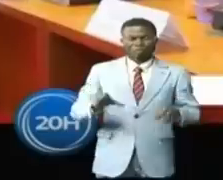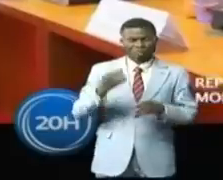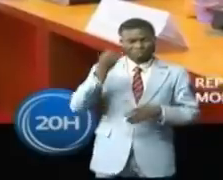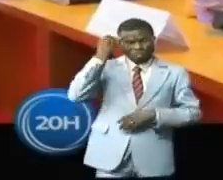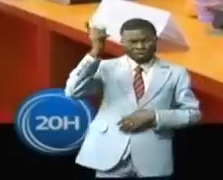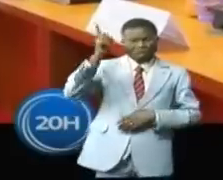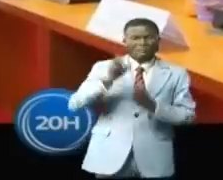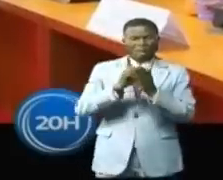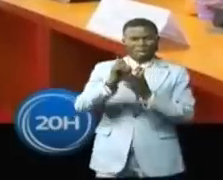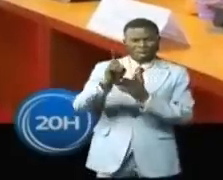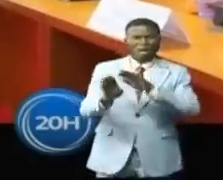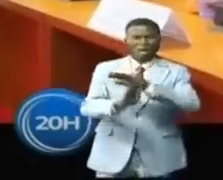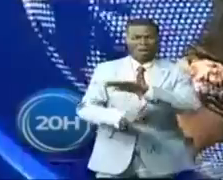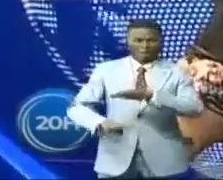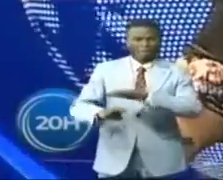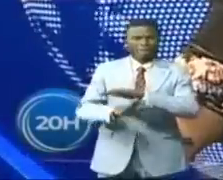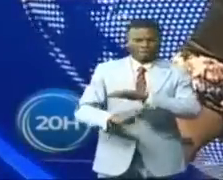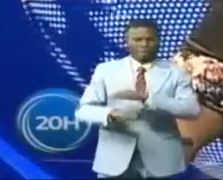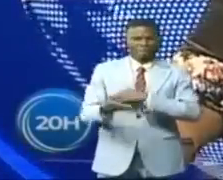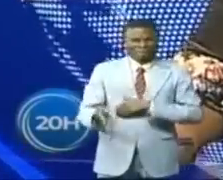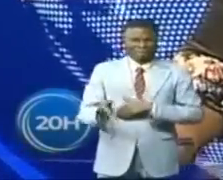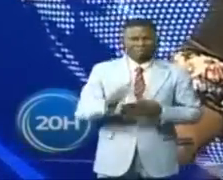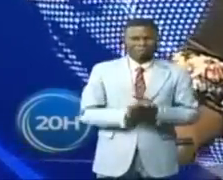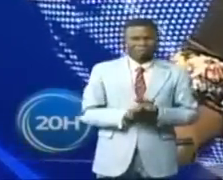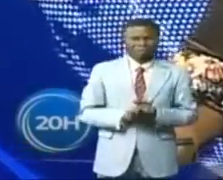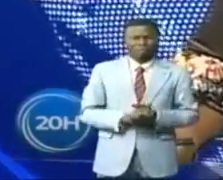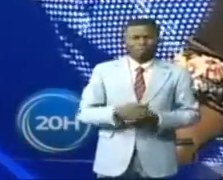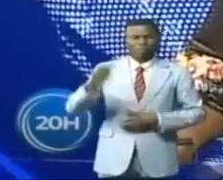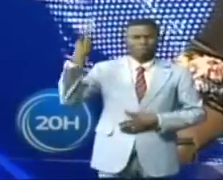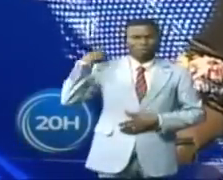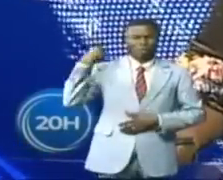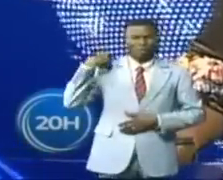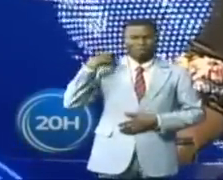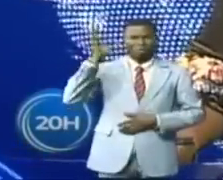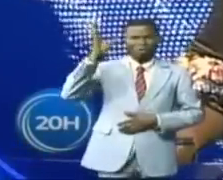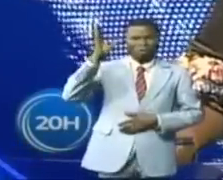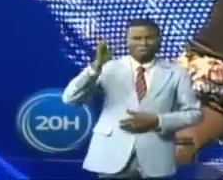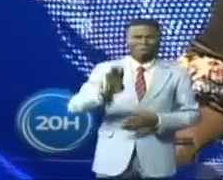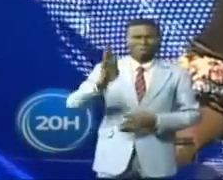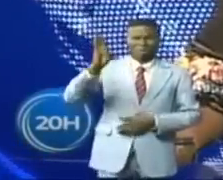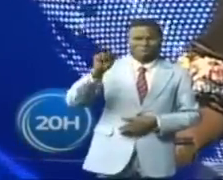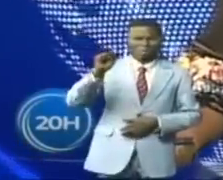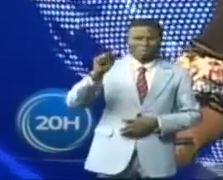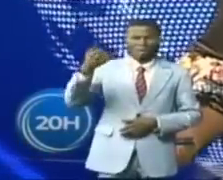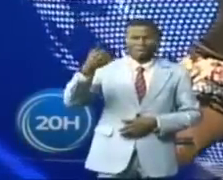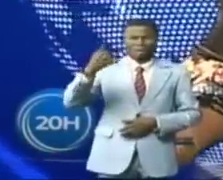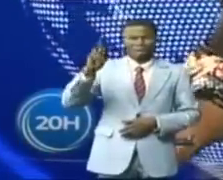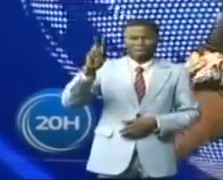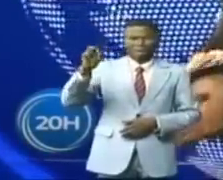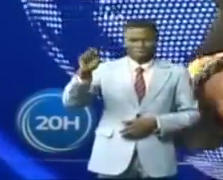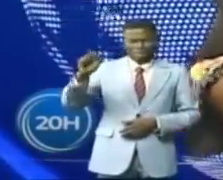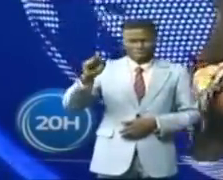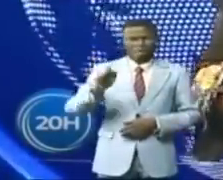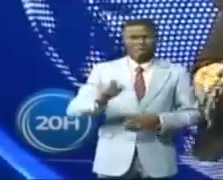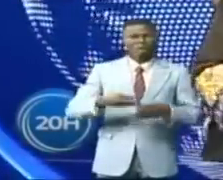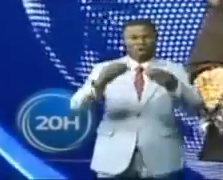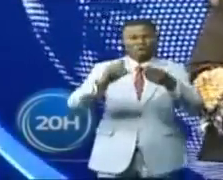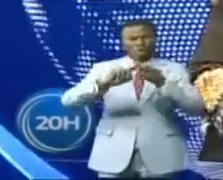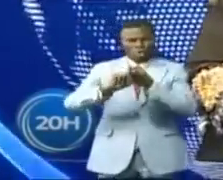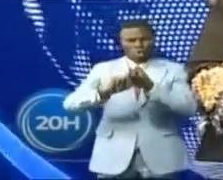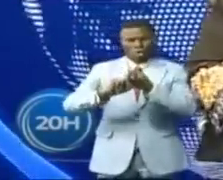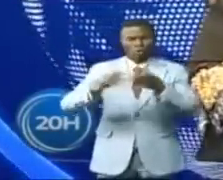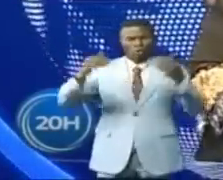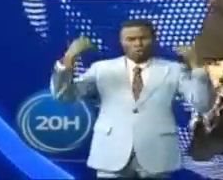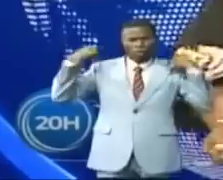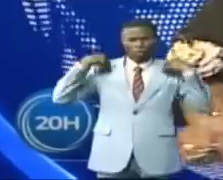le développement à la base. Les notables de la chefferie de Baïma Baniwagi réitèrent leur confiance aux animateurs de